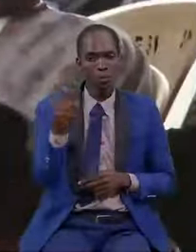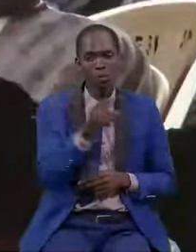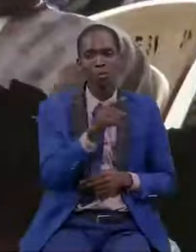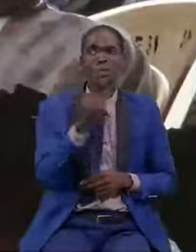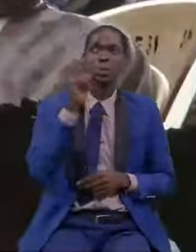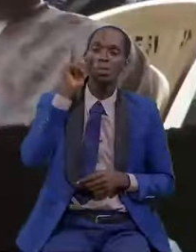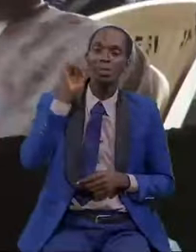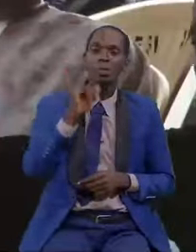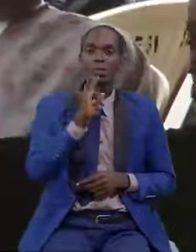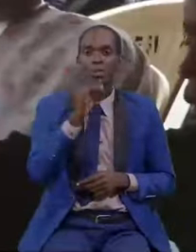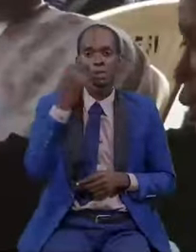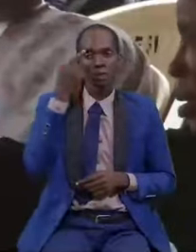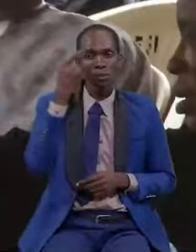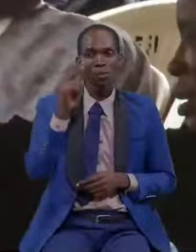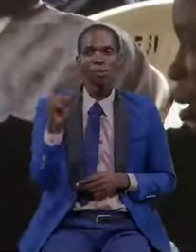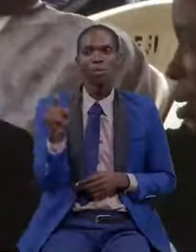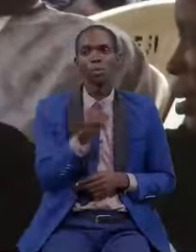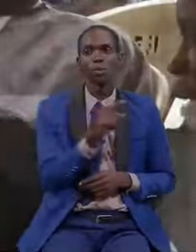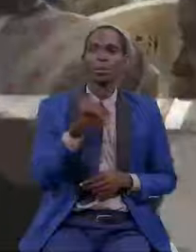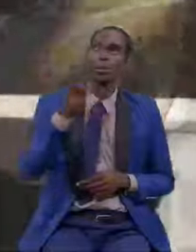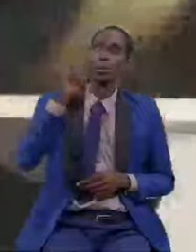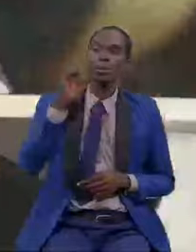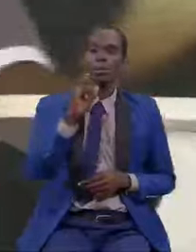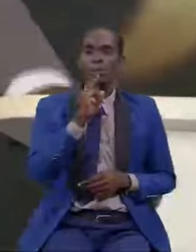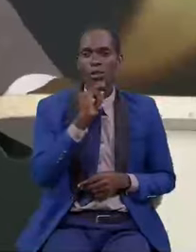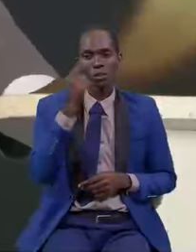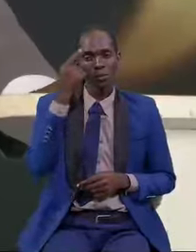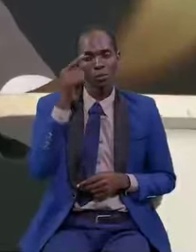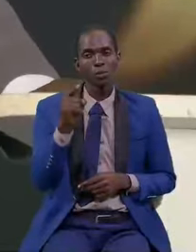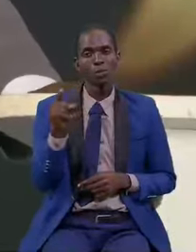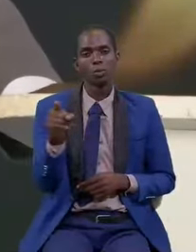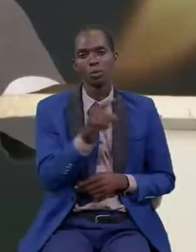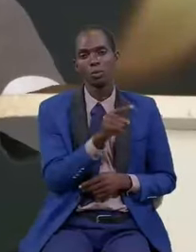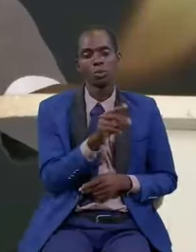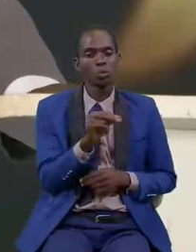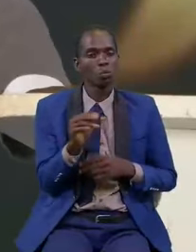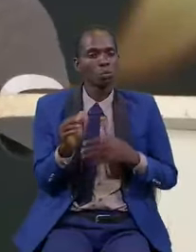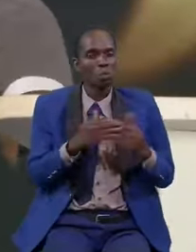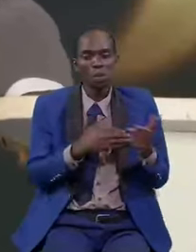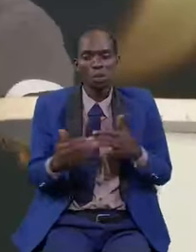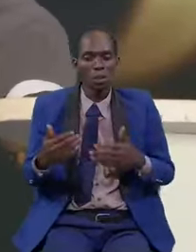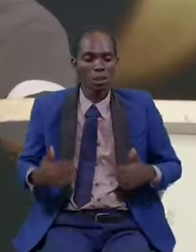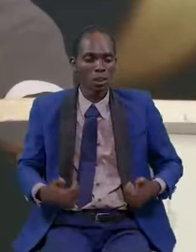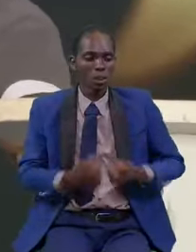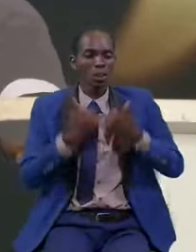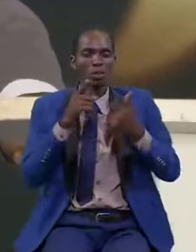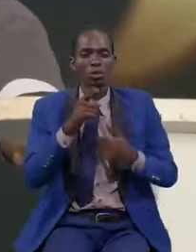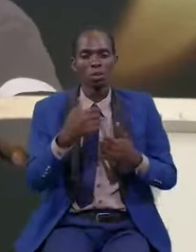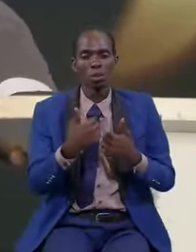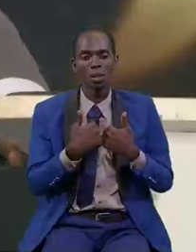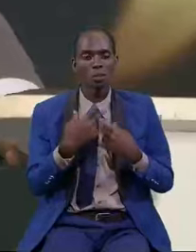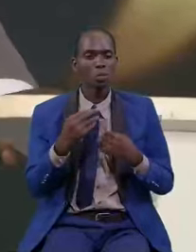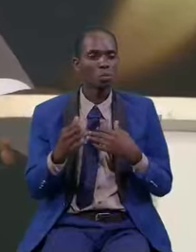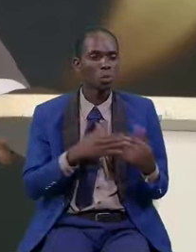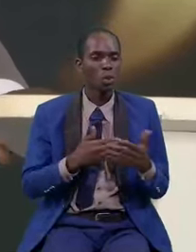vous. Il est pour vous. Quels que soient les défis que vous avez, quel que soit ce